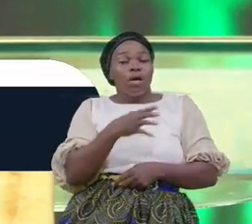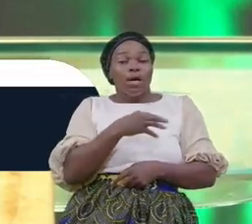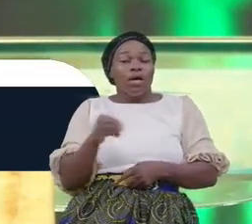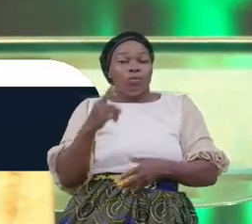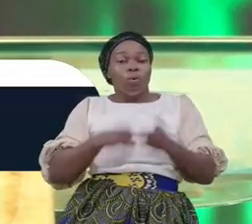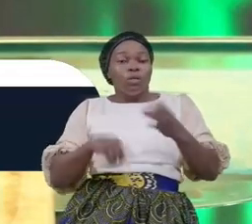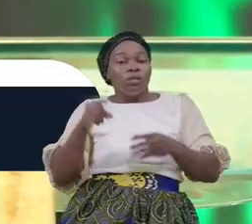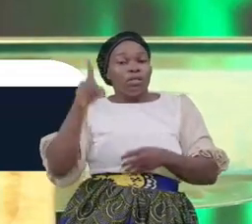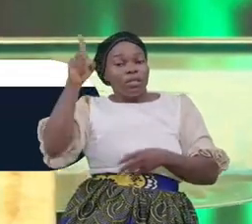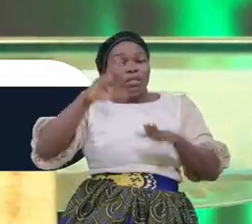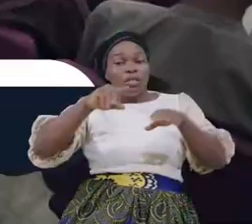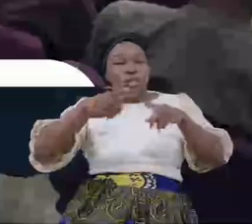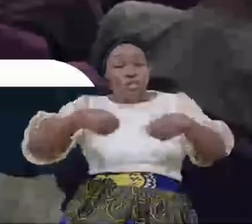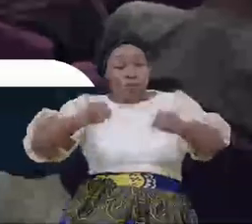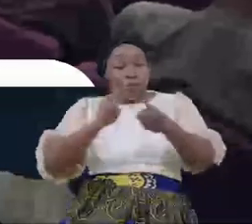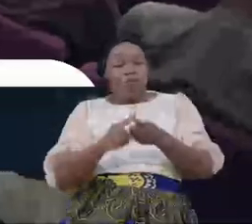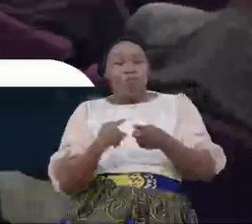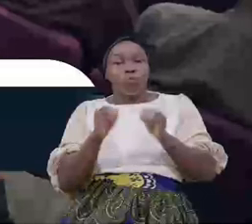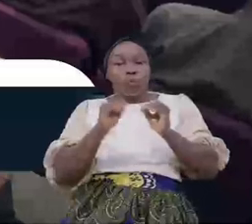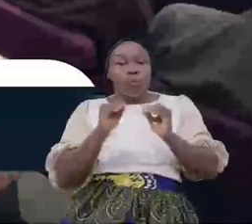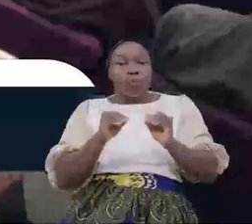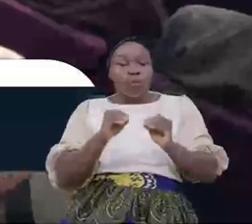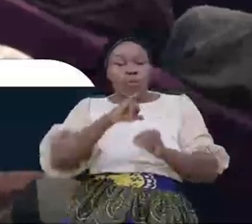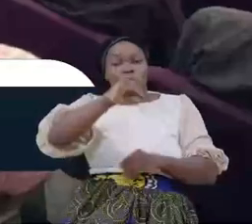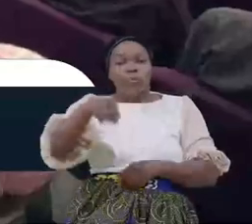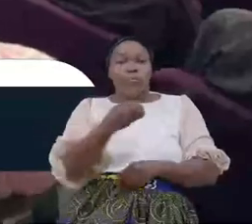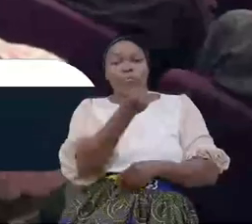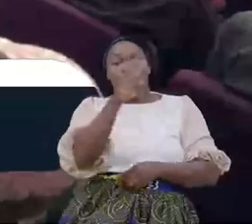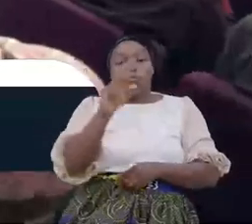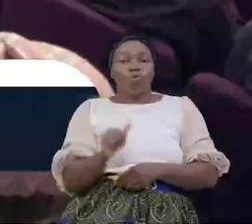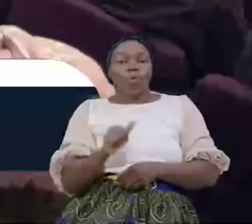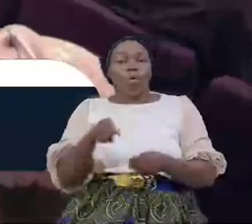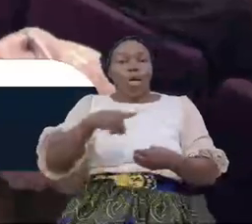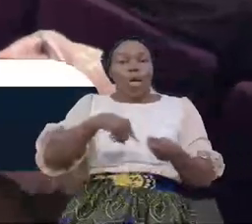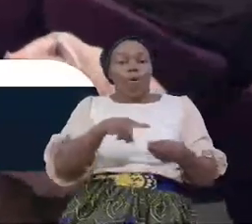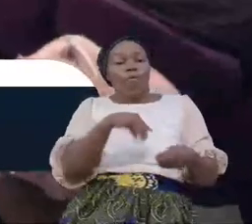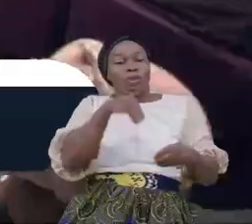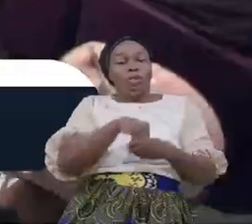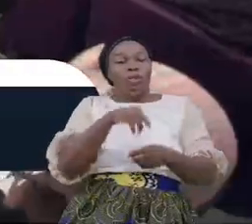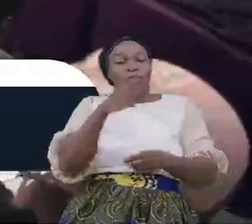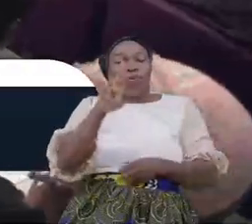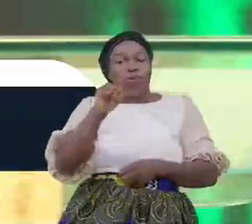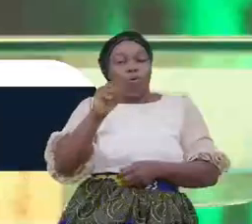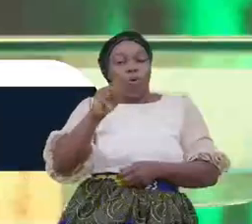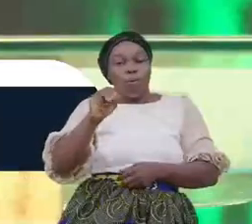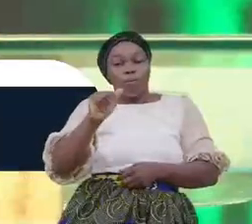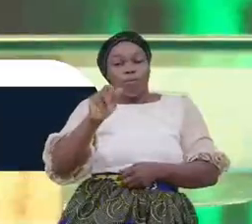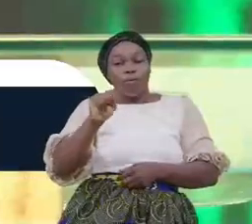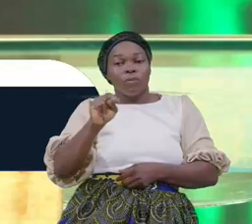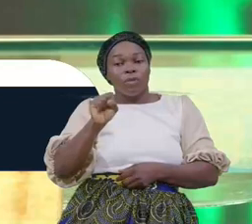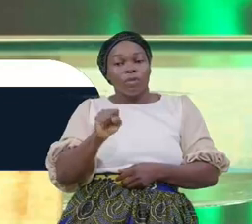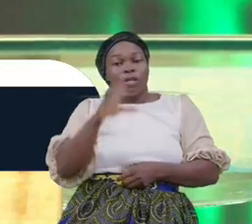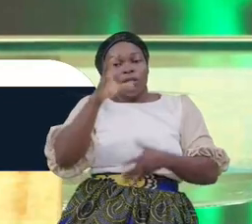Dieu essayait d'instruire à Josué? Voyons ceci, Romains au chapitre 4, verset